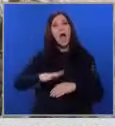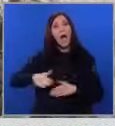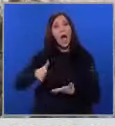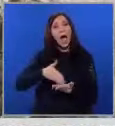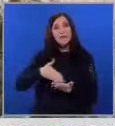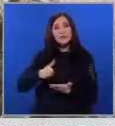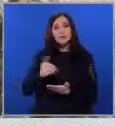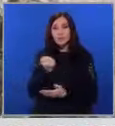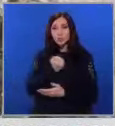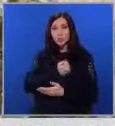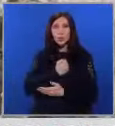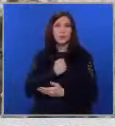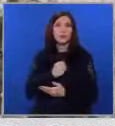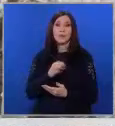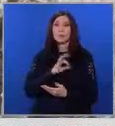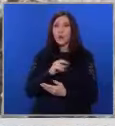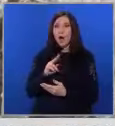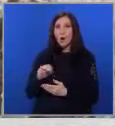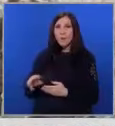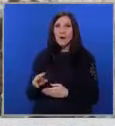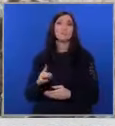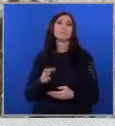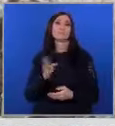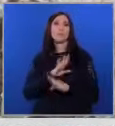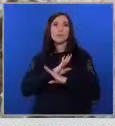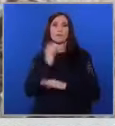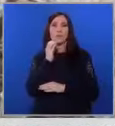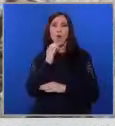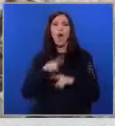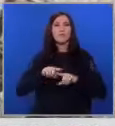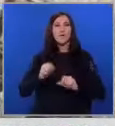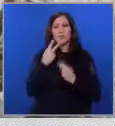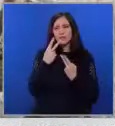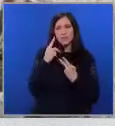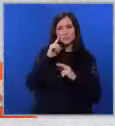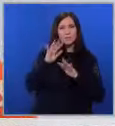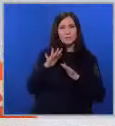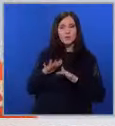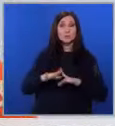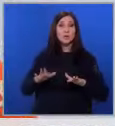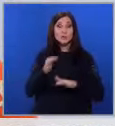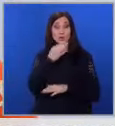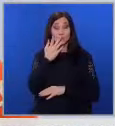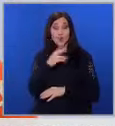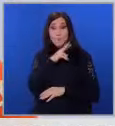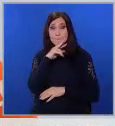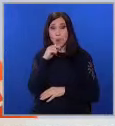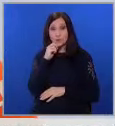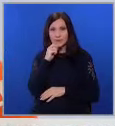февруари умира в Пирогов. Адвокатът на близките на починалия вижда съмнителни обстоятелства в случая. Полицията